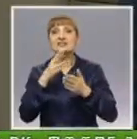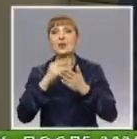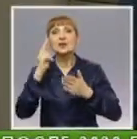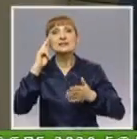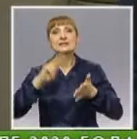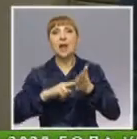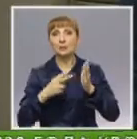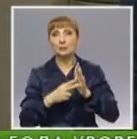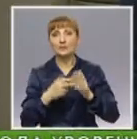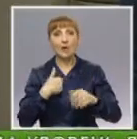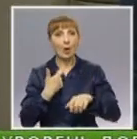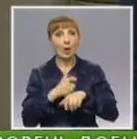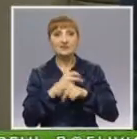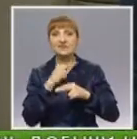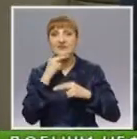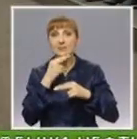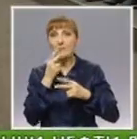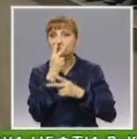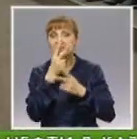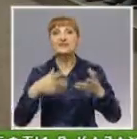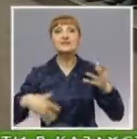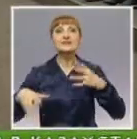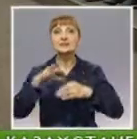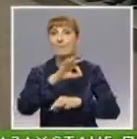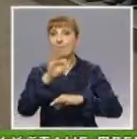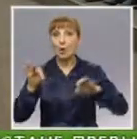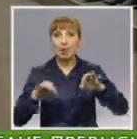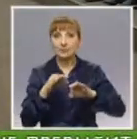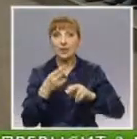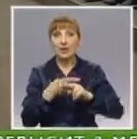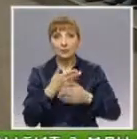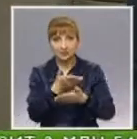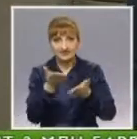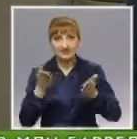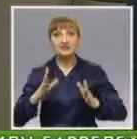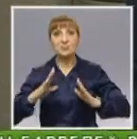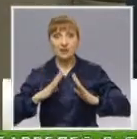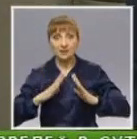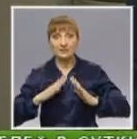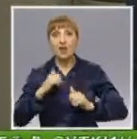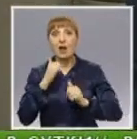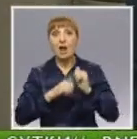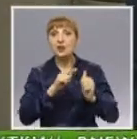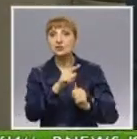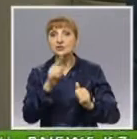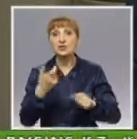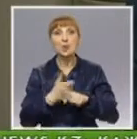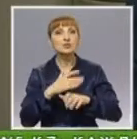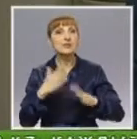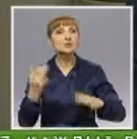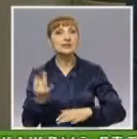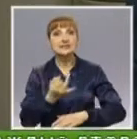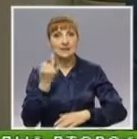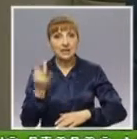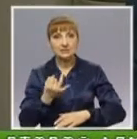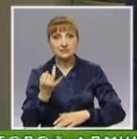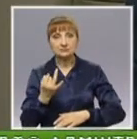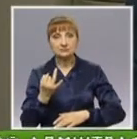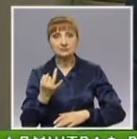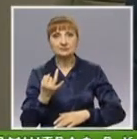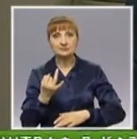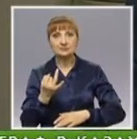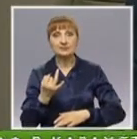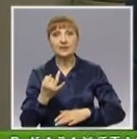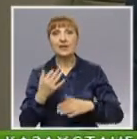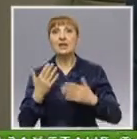очень внимательно посмотрел все проекты, которые сегодня здесь представлены. Каждый из них представляет очень большой интерес